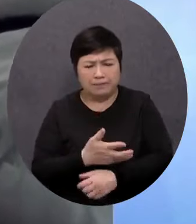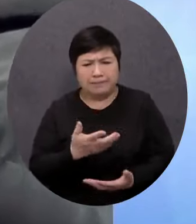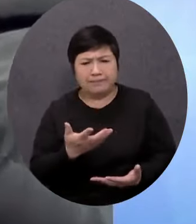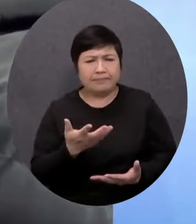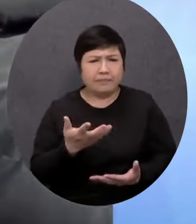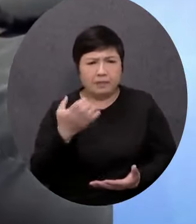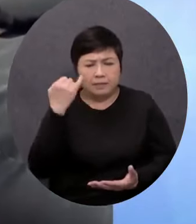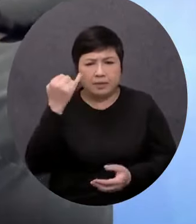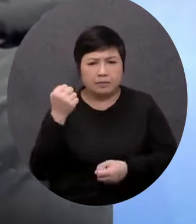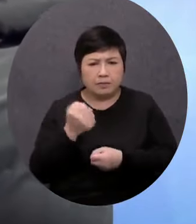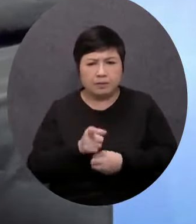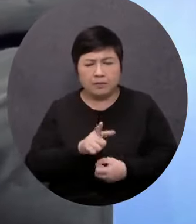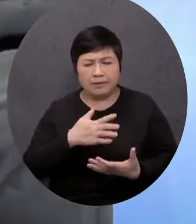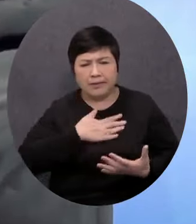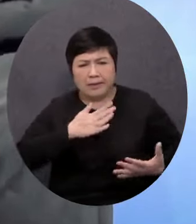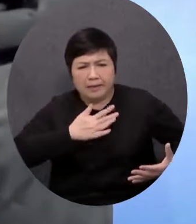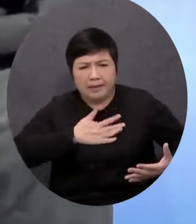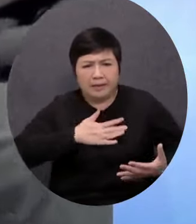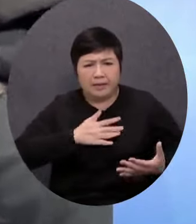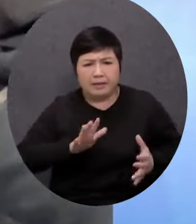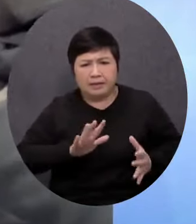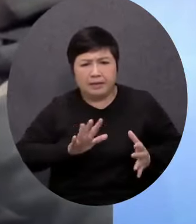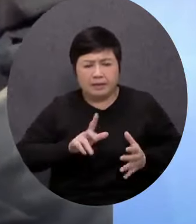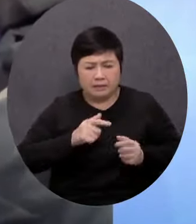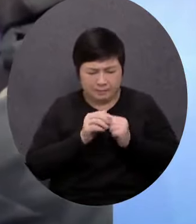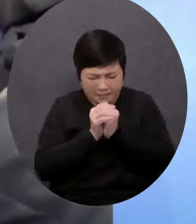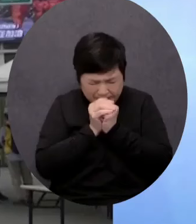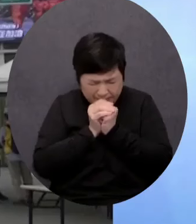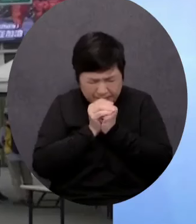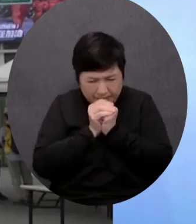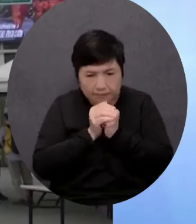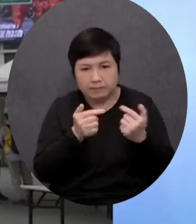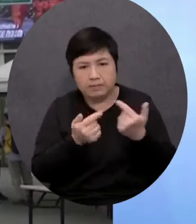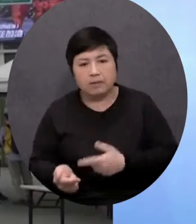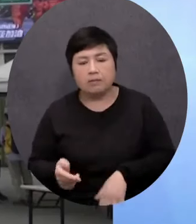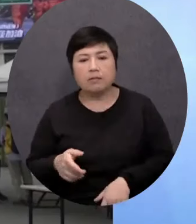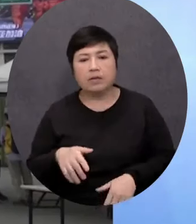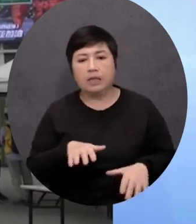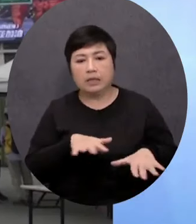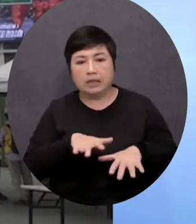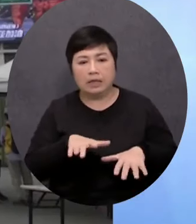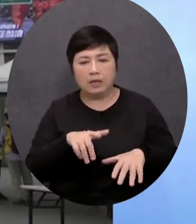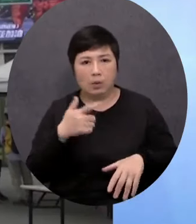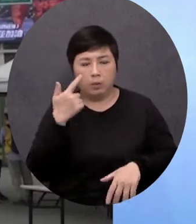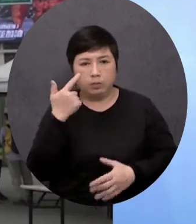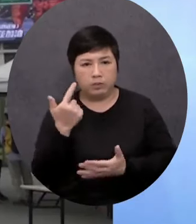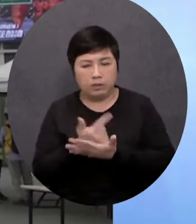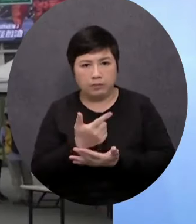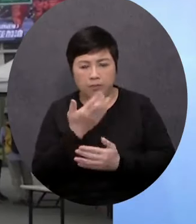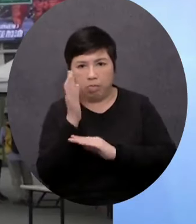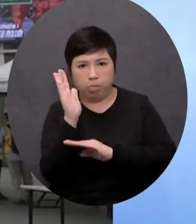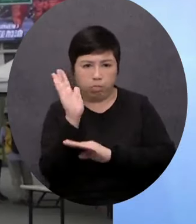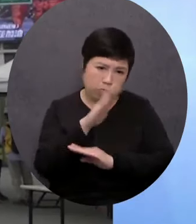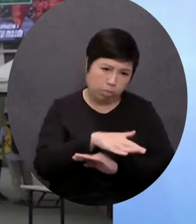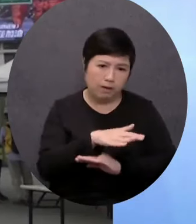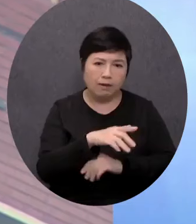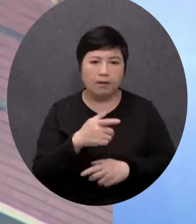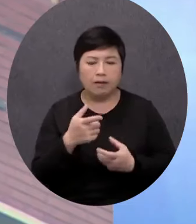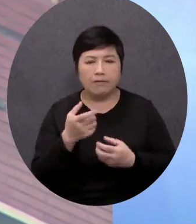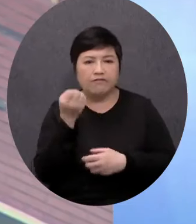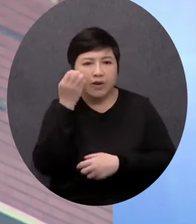道要干，我慌掉，我就坐在那一直祈祷，一直祈祷。 至于在地震中严重倾斜，在花莲的天